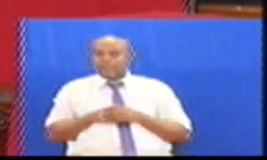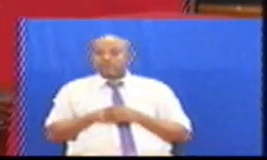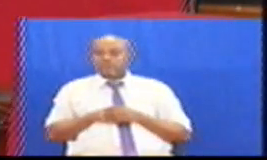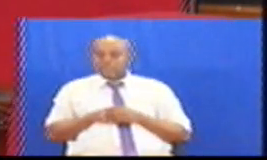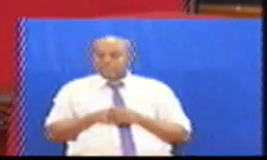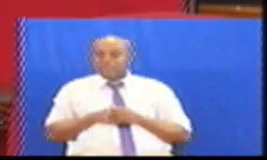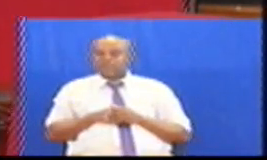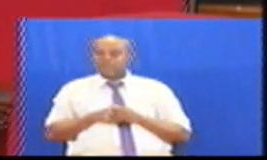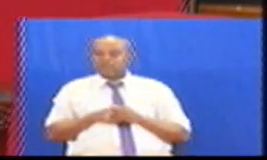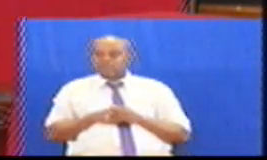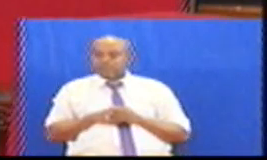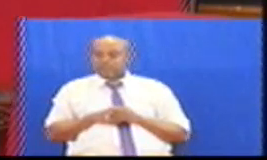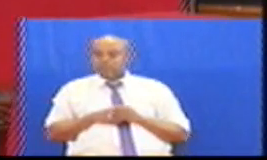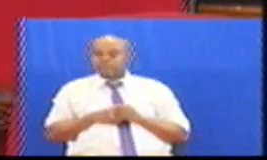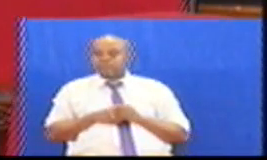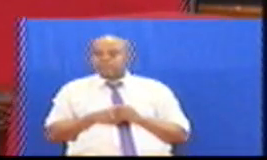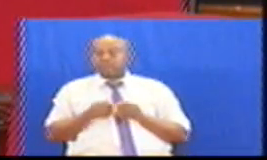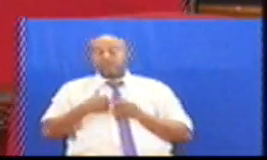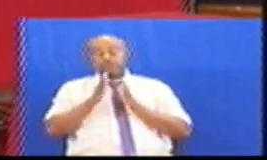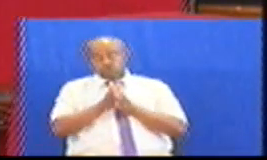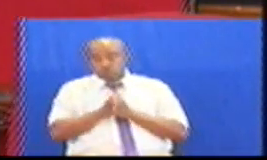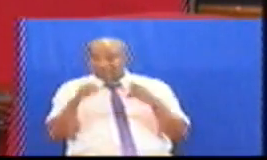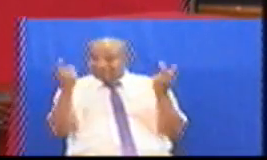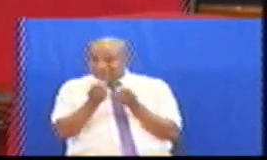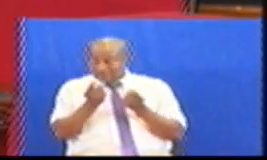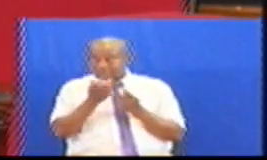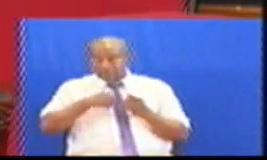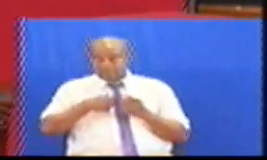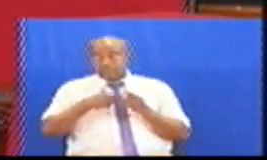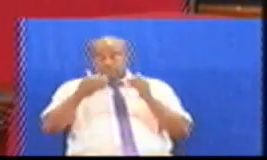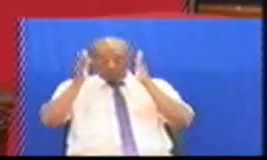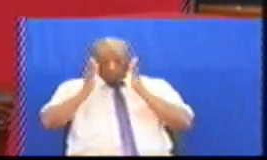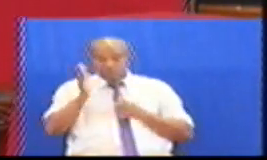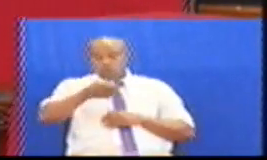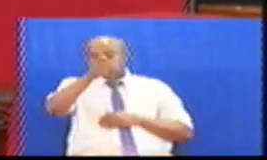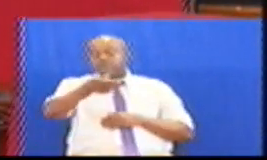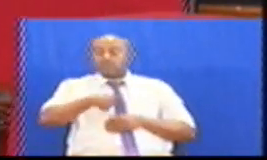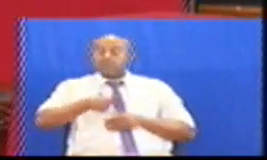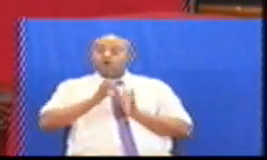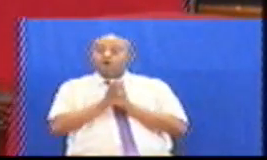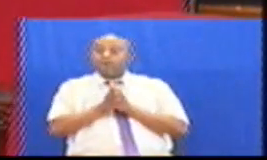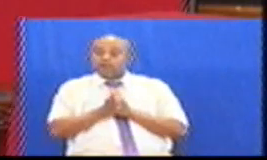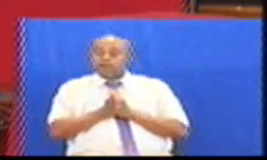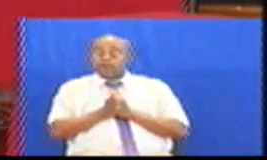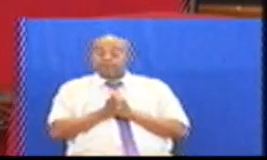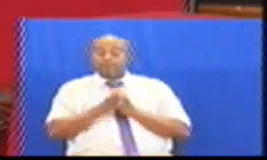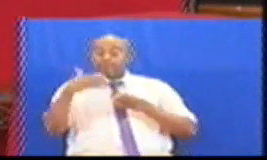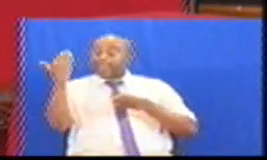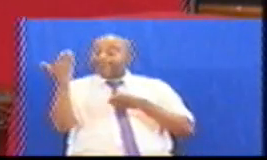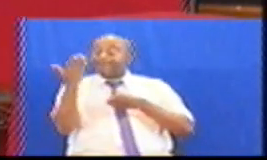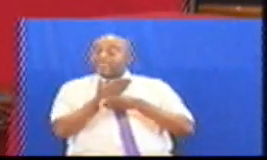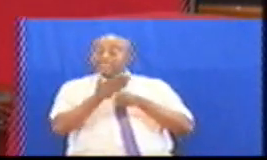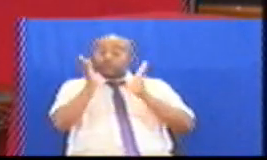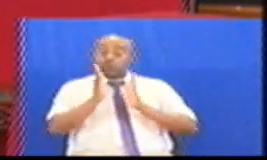wananchi, nadhani itakuwa ni jambo la msingi sana. Lakini pamoja na hilo Mheshimiwa Spika, nilikuwa naomba Benki Kuu itumie mamlaka yake kama